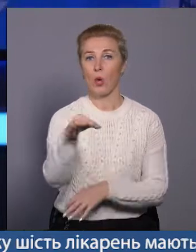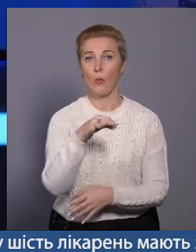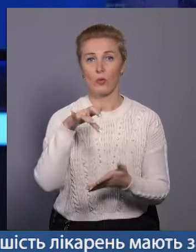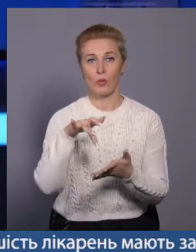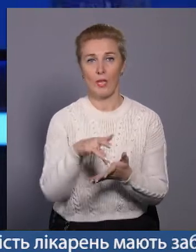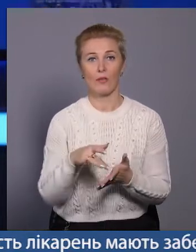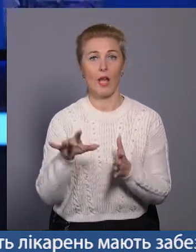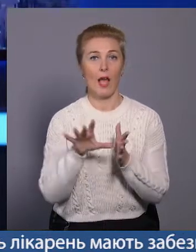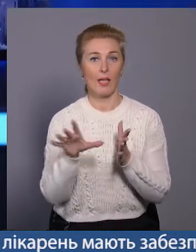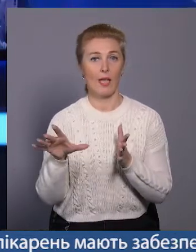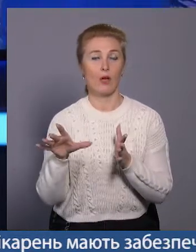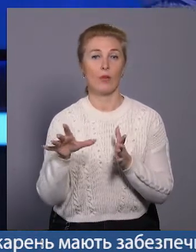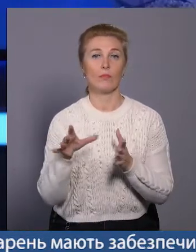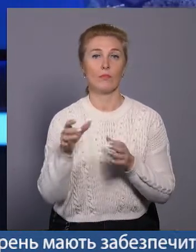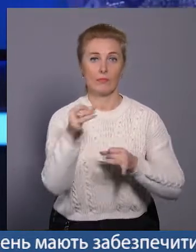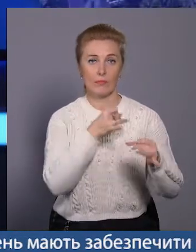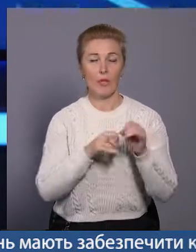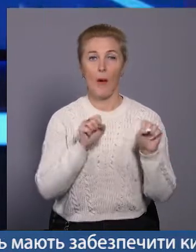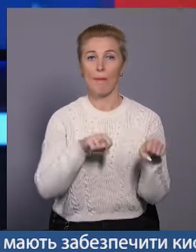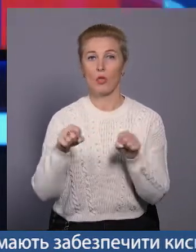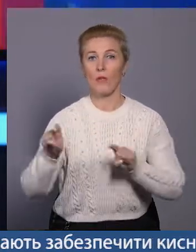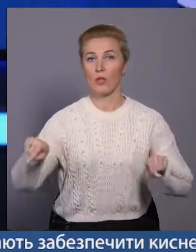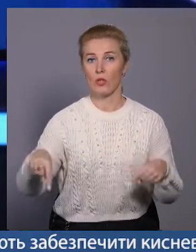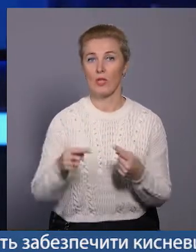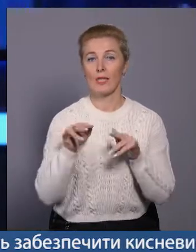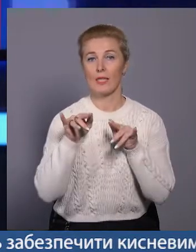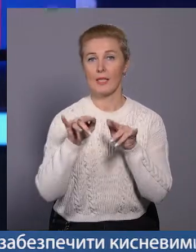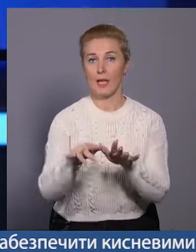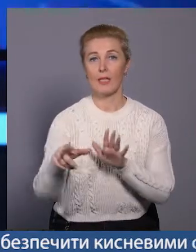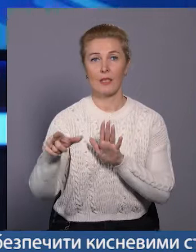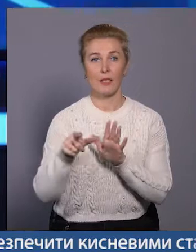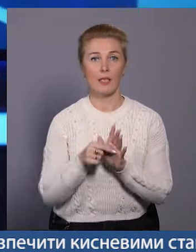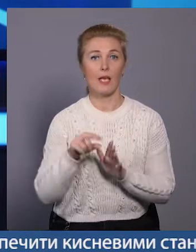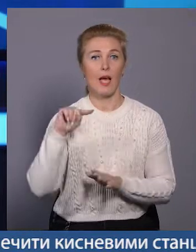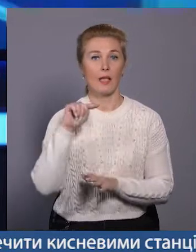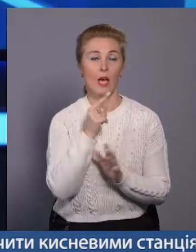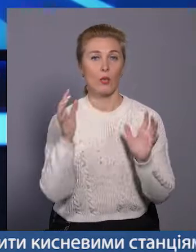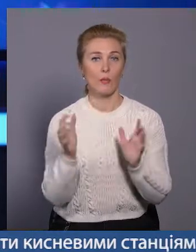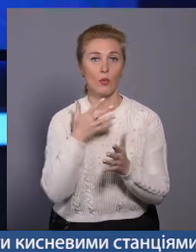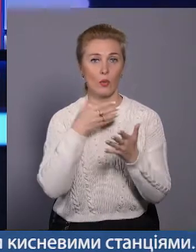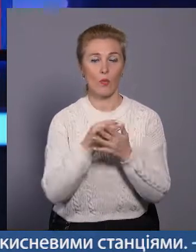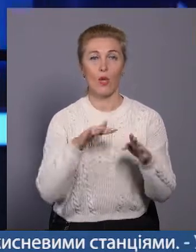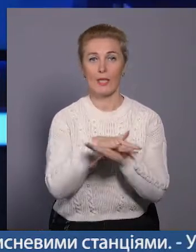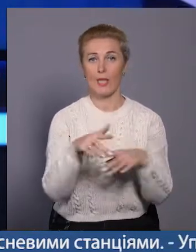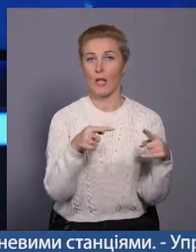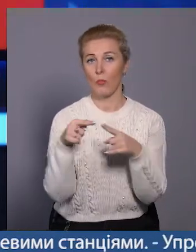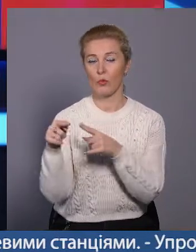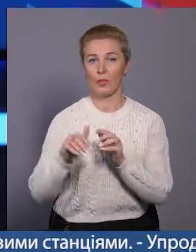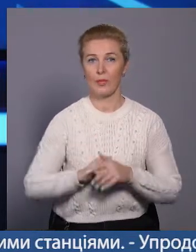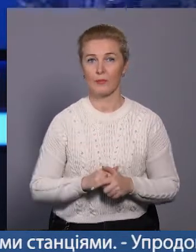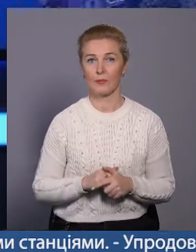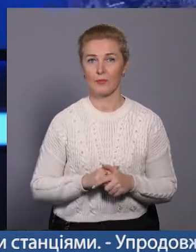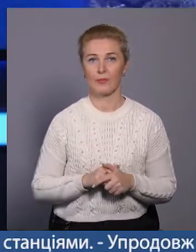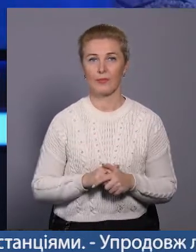Центрі енергоефективності обговорили можливості реалізації заходів із енергозбереження у своїх населених пунктах. Тетяна Гуща